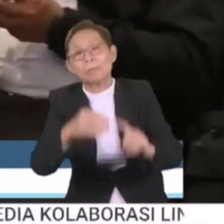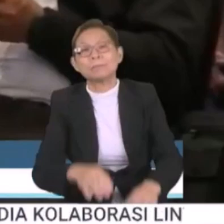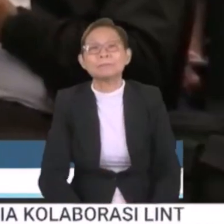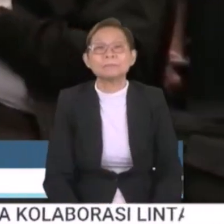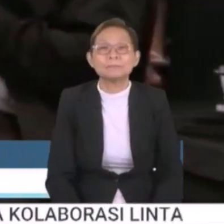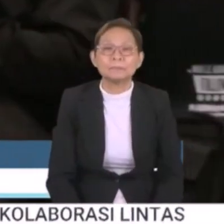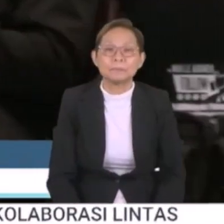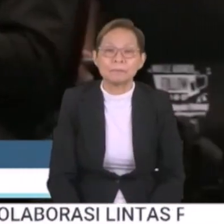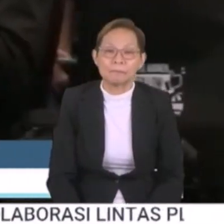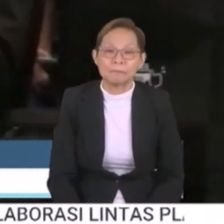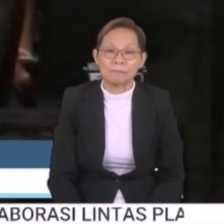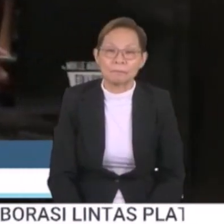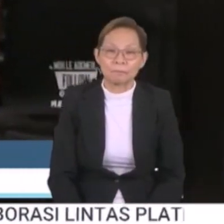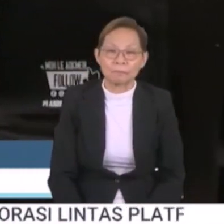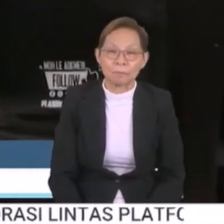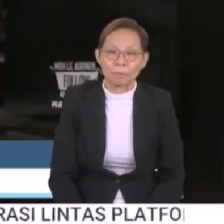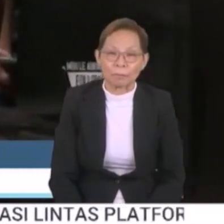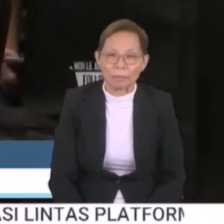berkenaan.